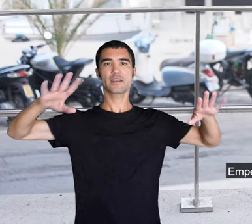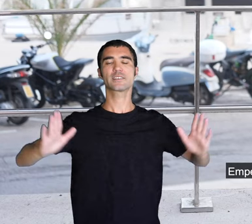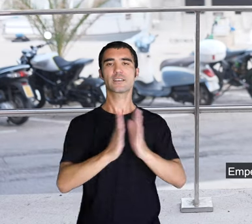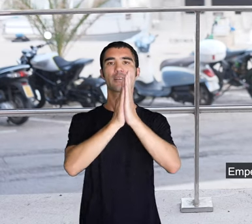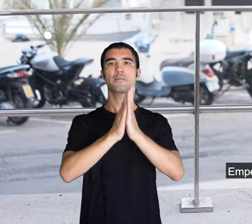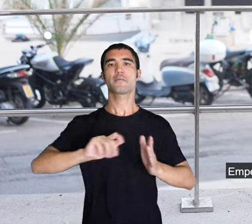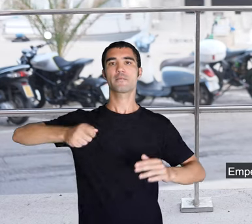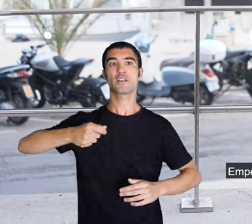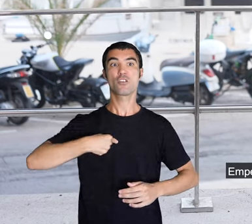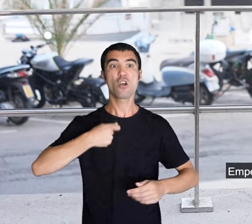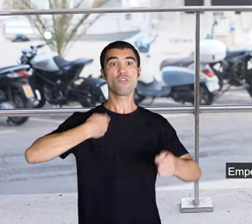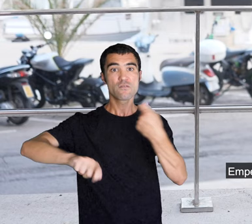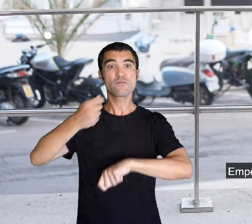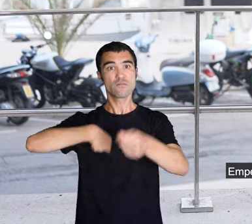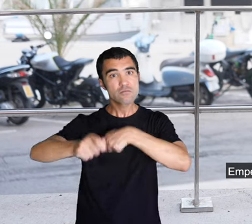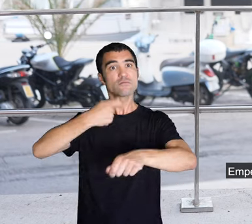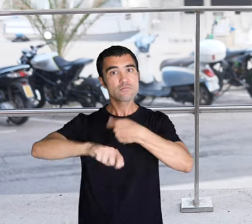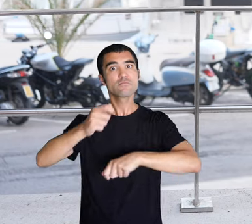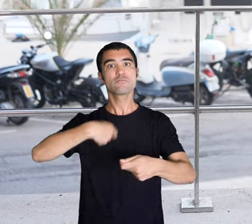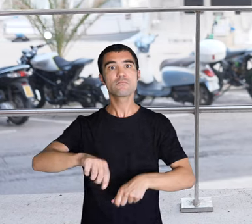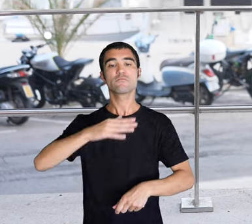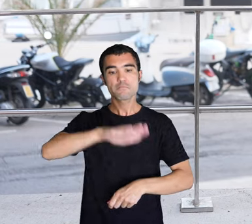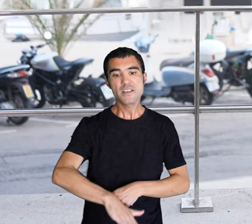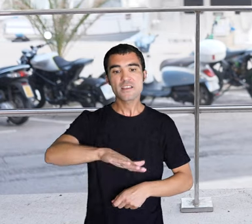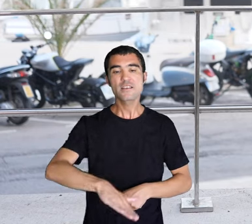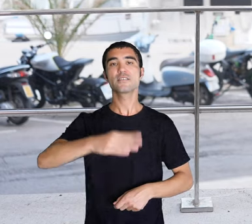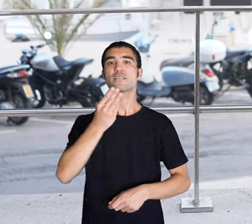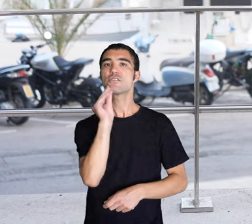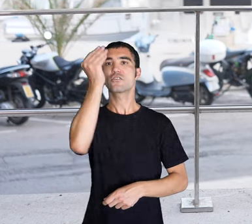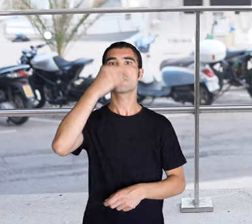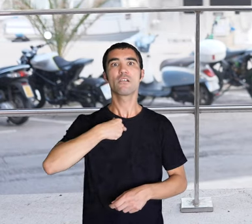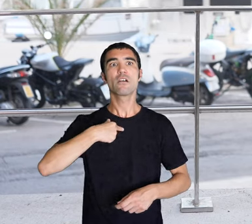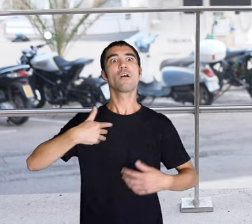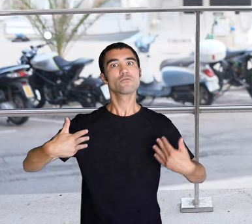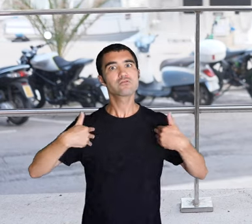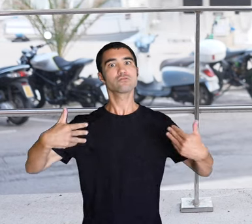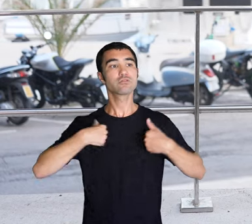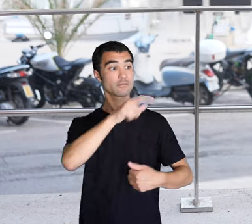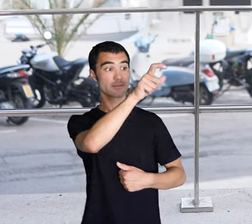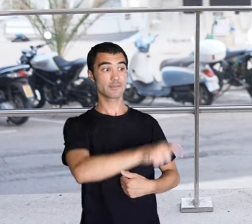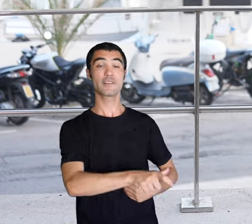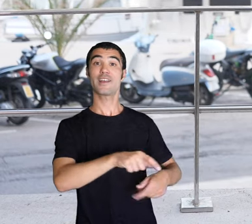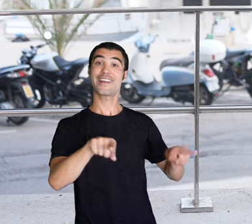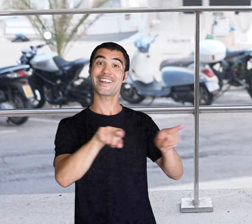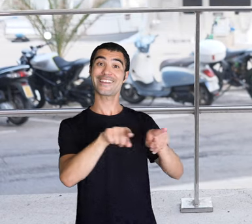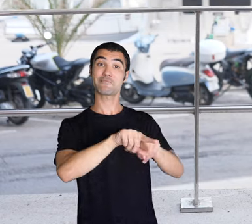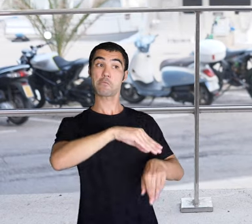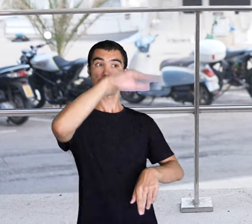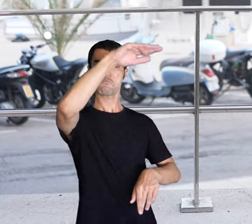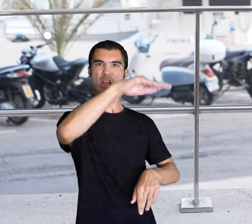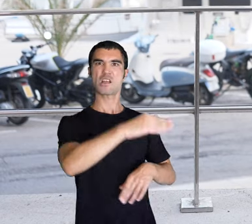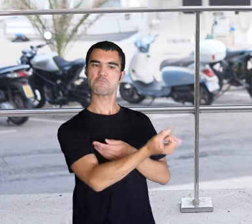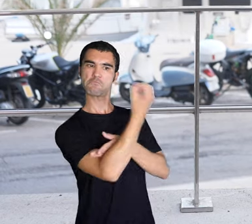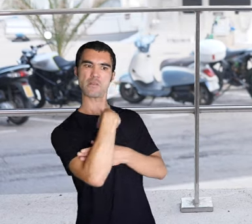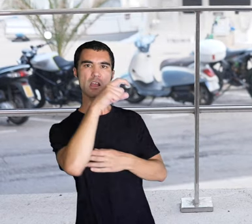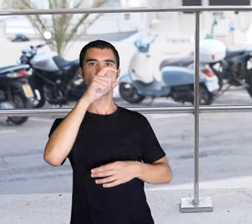anys, i me va costar plorar molt, perquè una germana meva era més veu i va dir que ella no hi volia anar. I